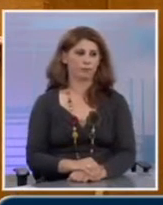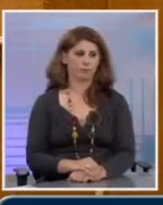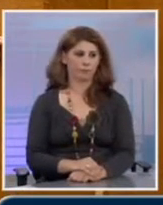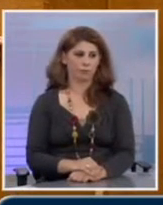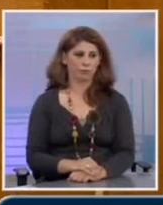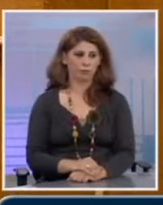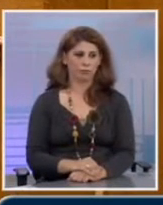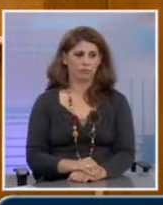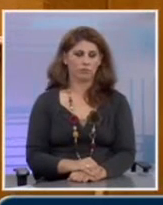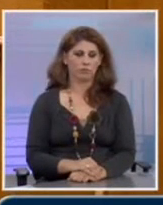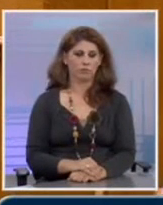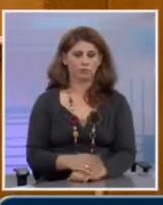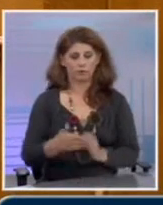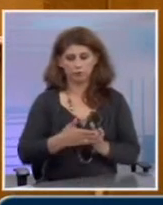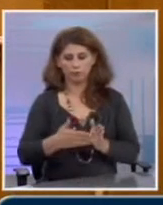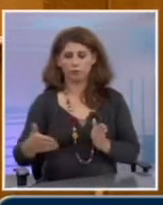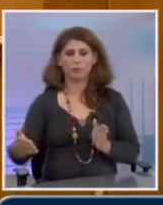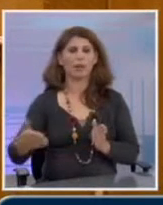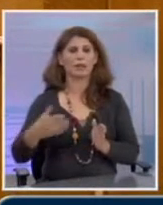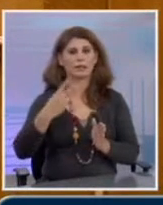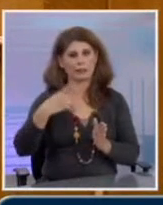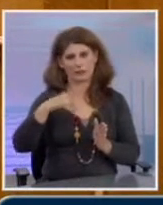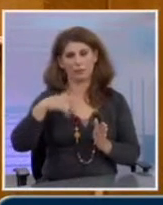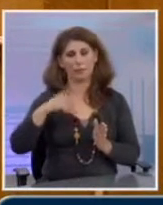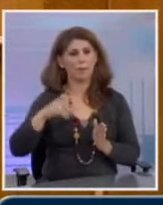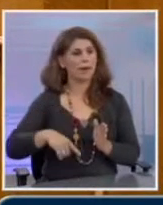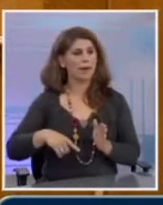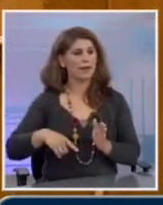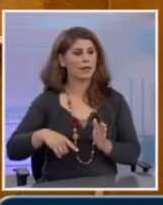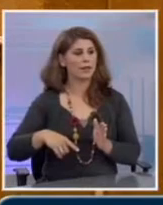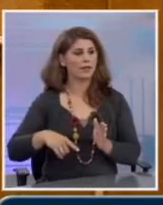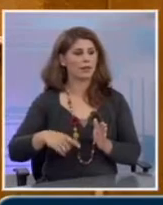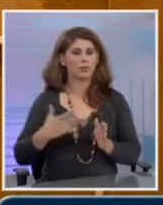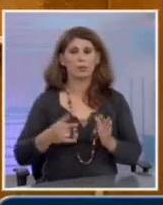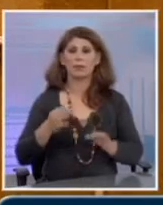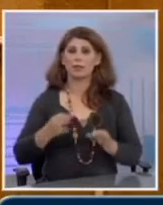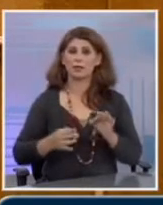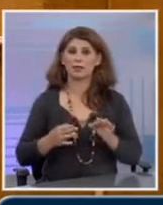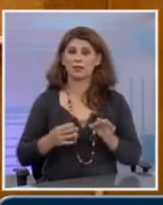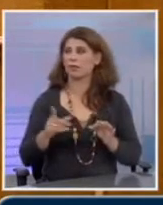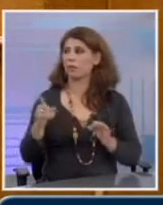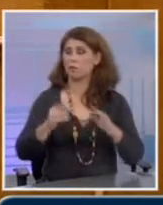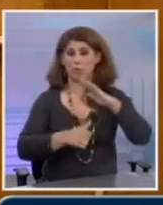Αυτές τις μέρες διεξάγεται κατά την άποψή μου. Παρακαλώ λίγο ησυχία εδώ από τα έδρανα.